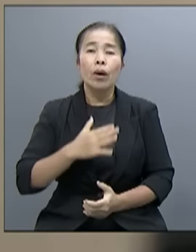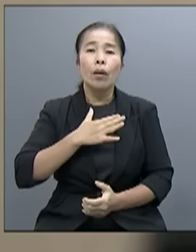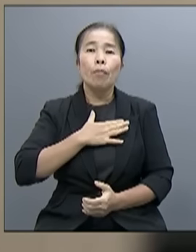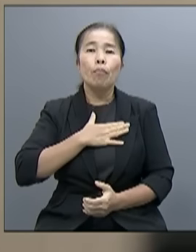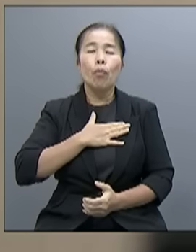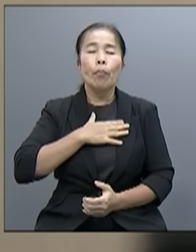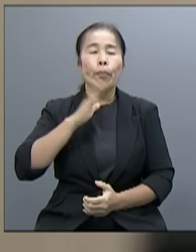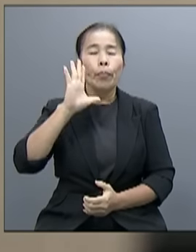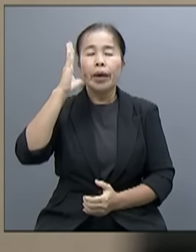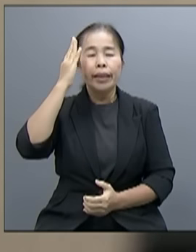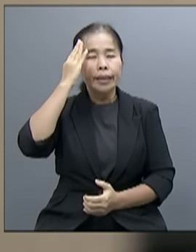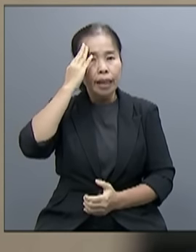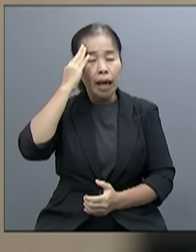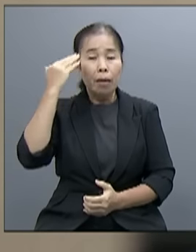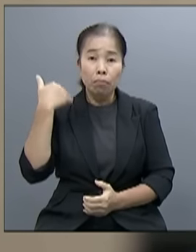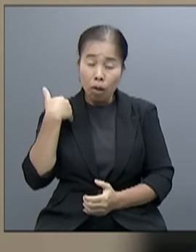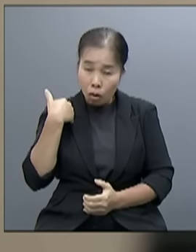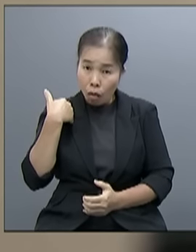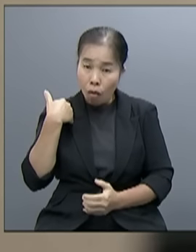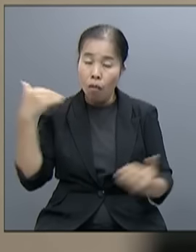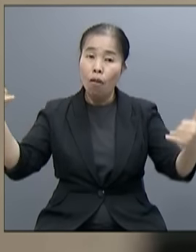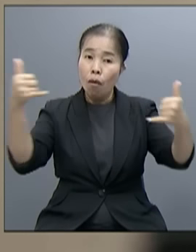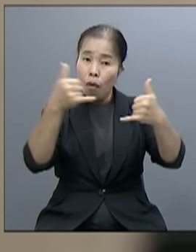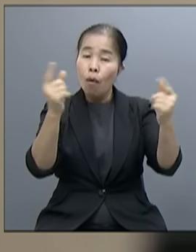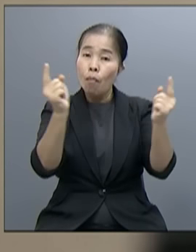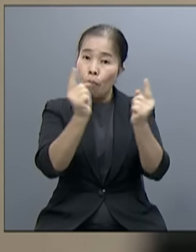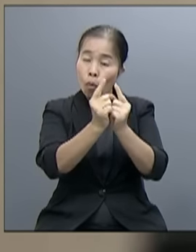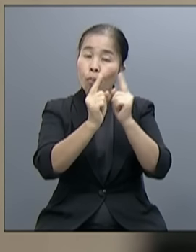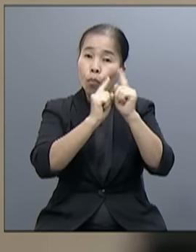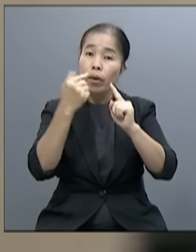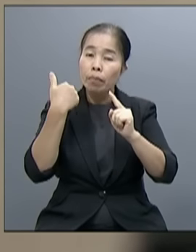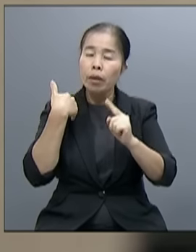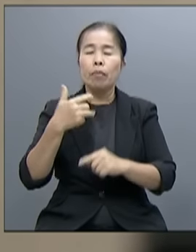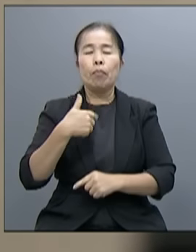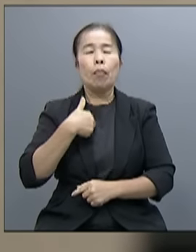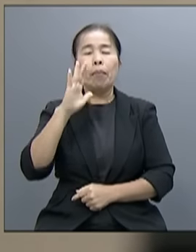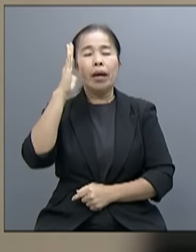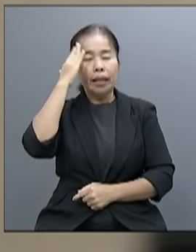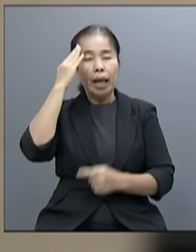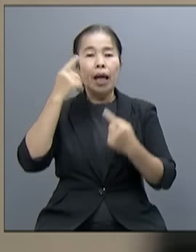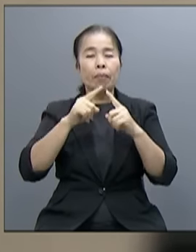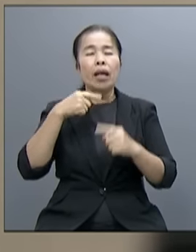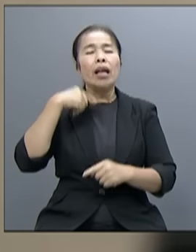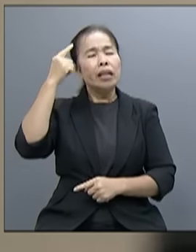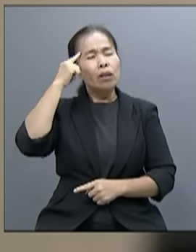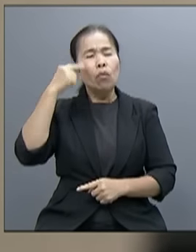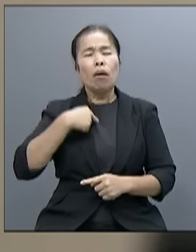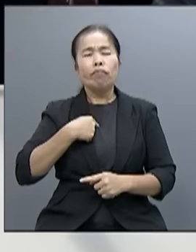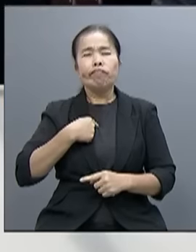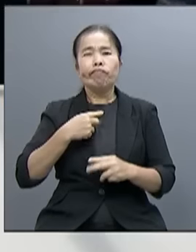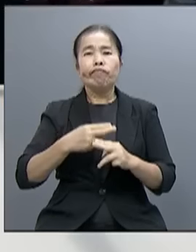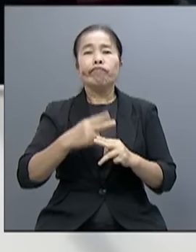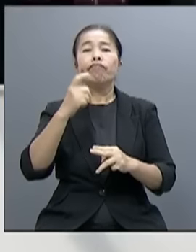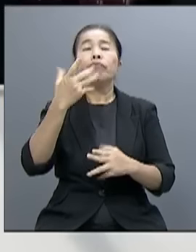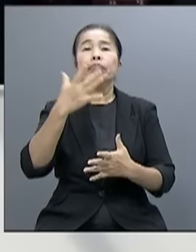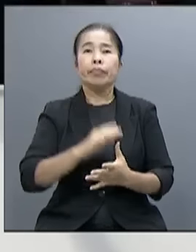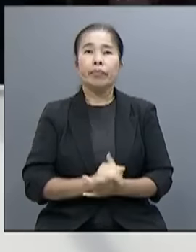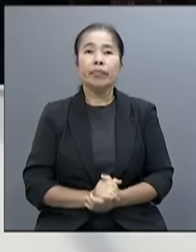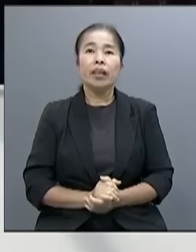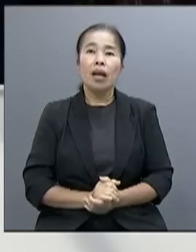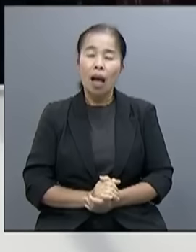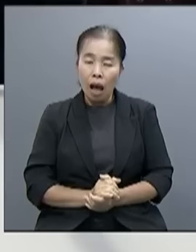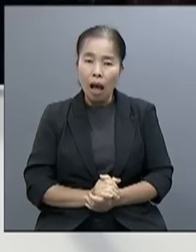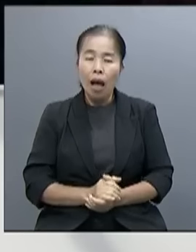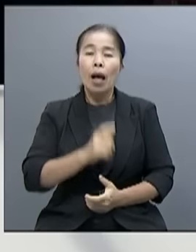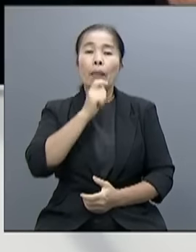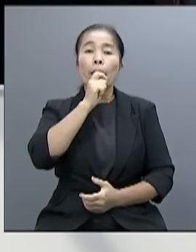ผมไม่ทราบนะครับว่ามีการไปพูดคุยหรือเปล่านะครับแต่ผมเชื่อว่าทุกท่านก็มีความหวังดีกับประเทศนะครับครับขอบคุณมากครับ คือในการให้ข่าวอย่างเป็นทาง